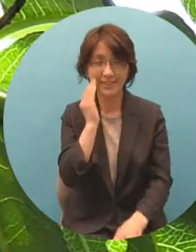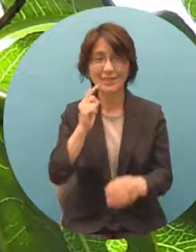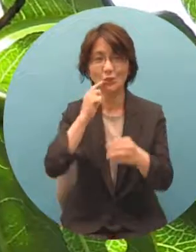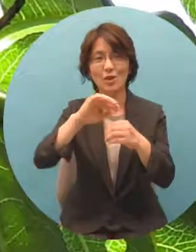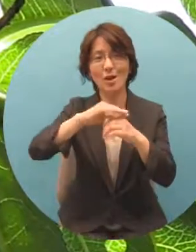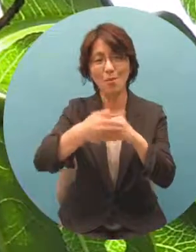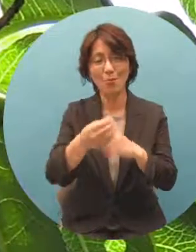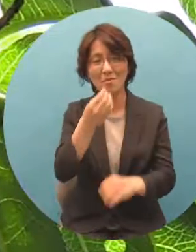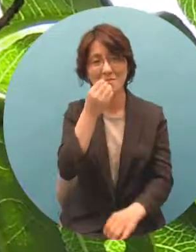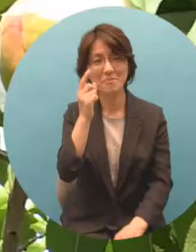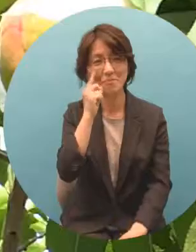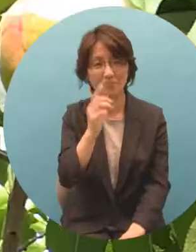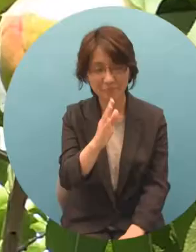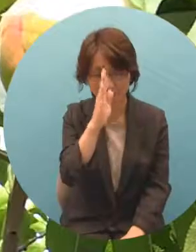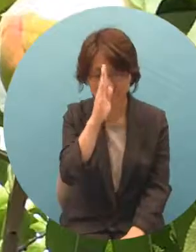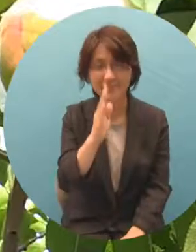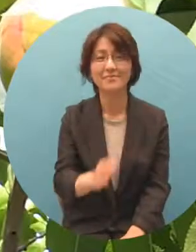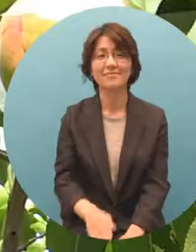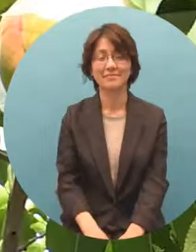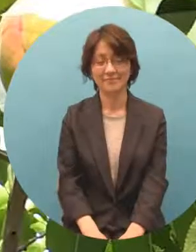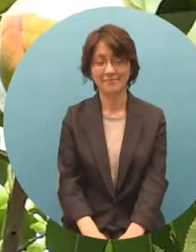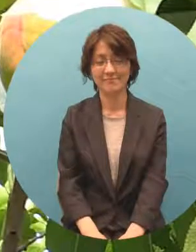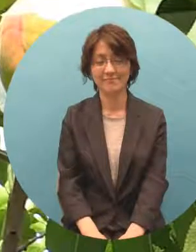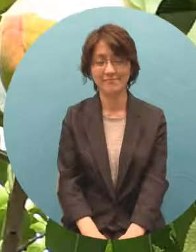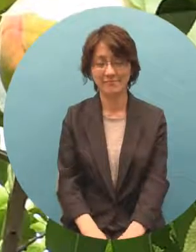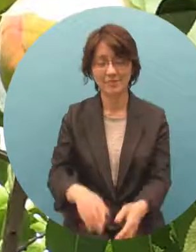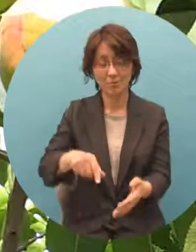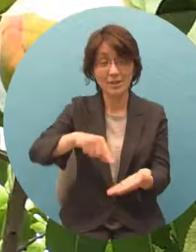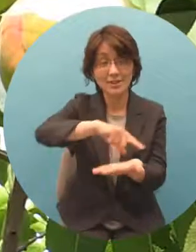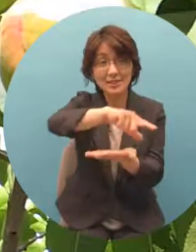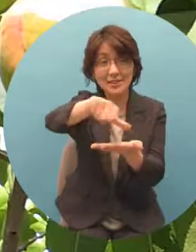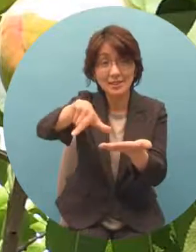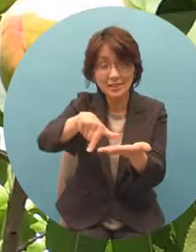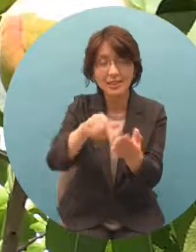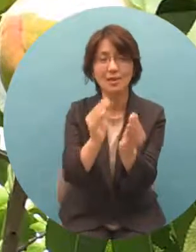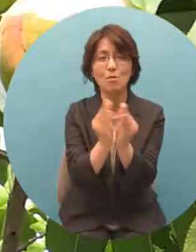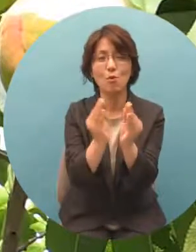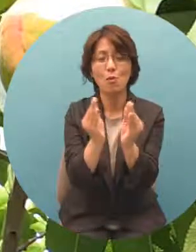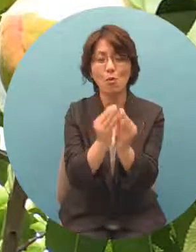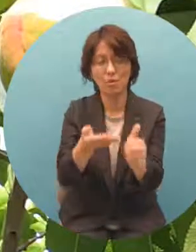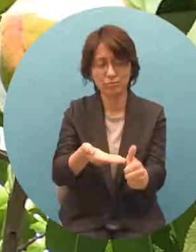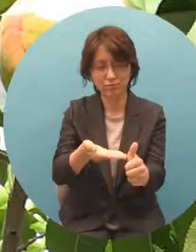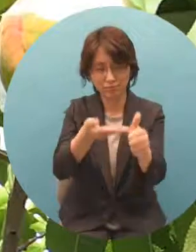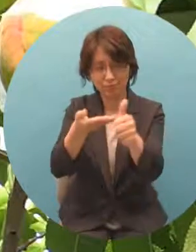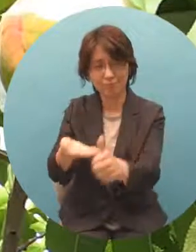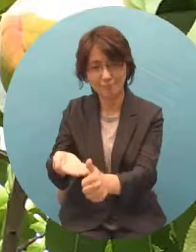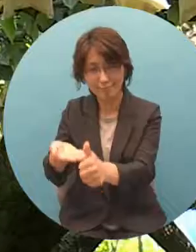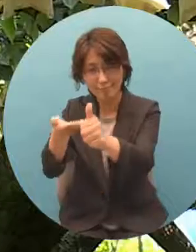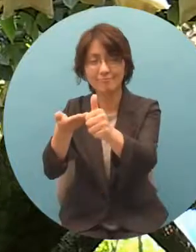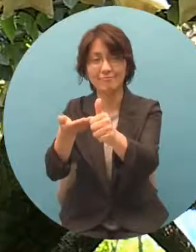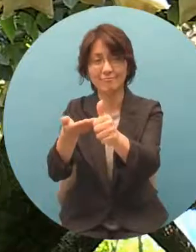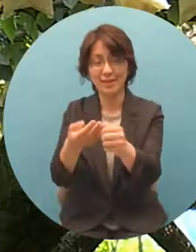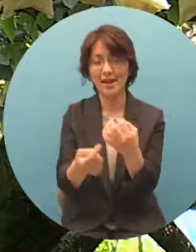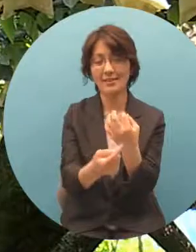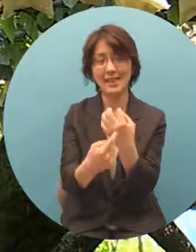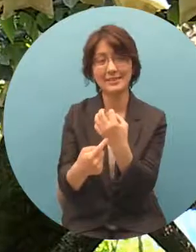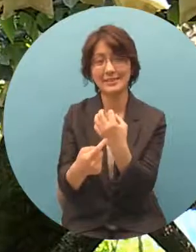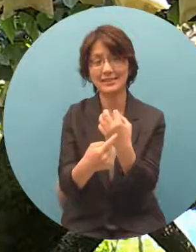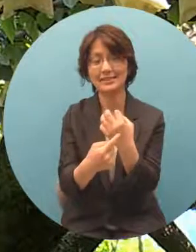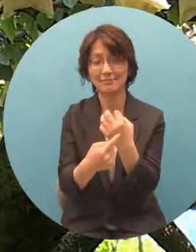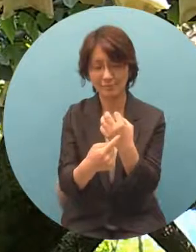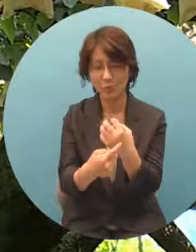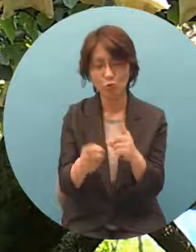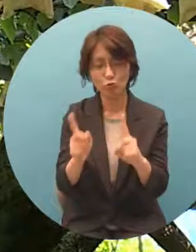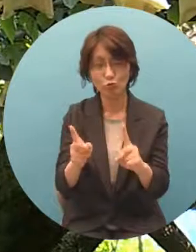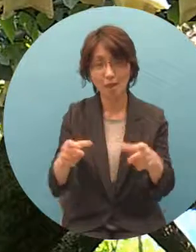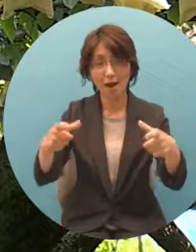食べてみてください。 この地域では桃も非常に盛んに作られております。また梨も群